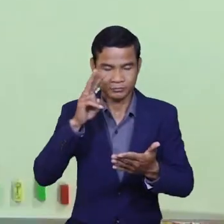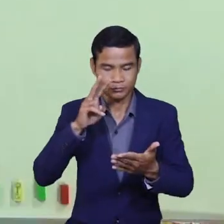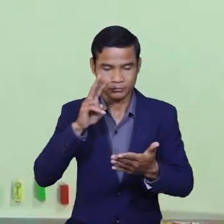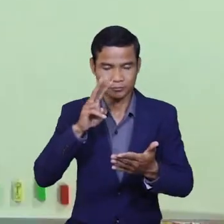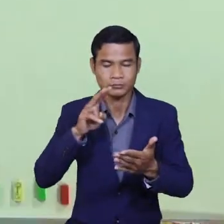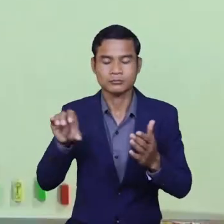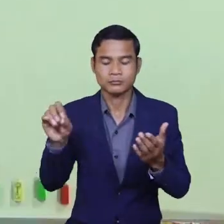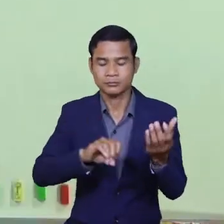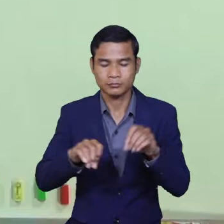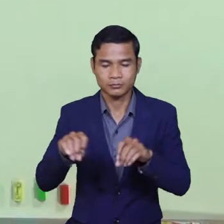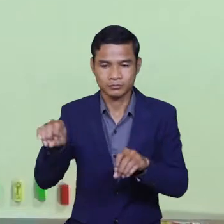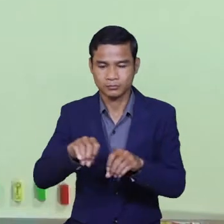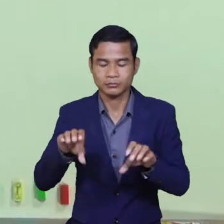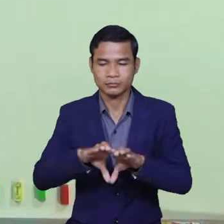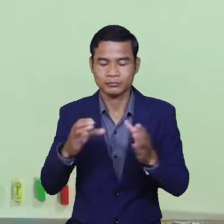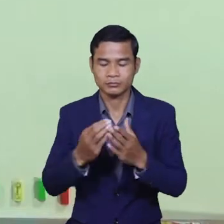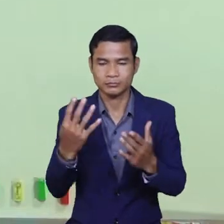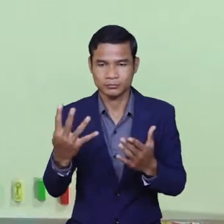សិភៅសិក្សាគោលវិទ្យាសាស្ត្រថ្នាក់ទី4